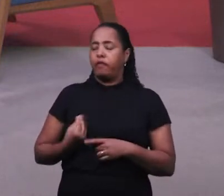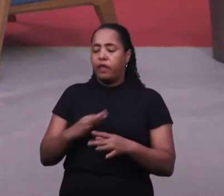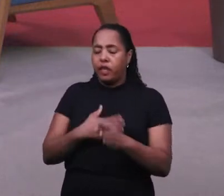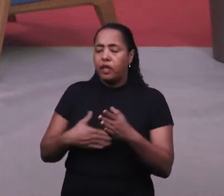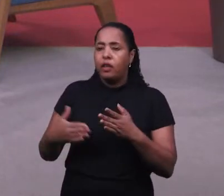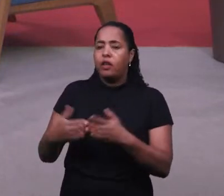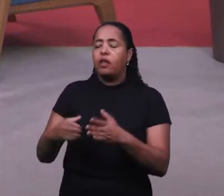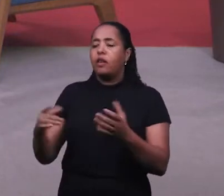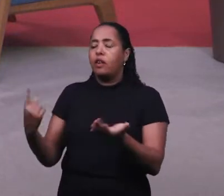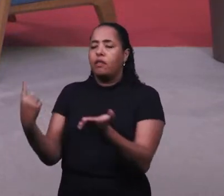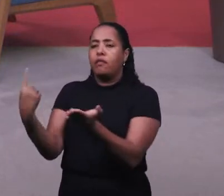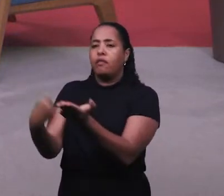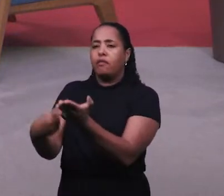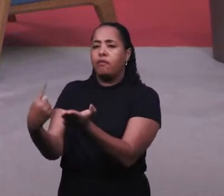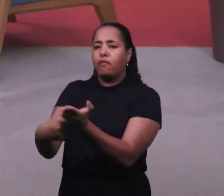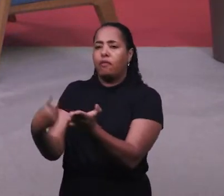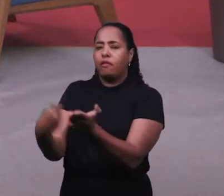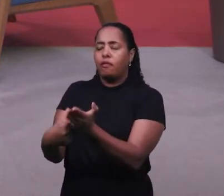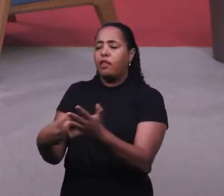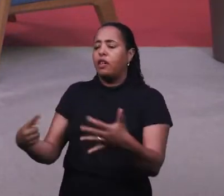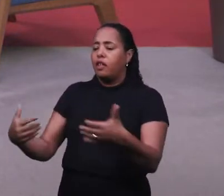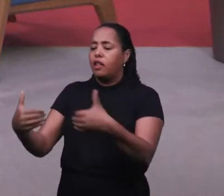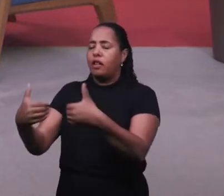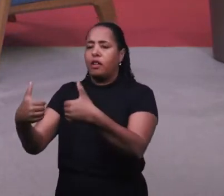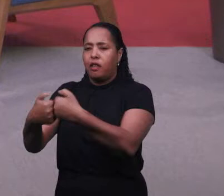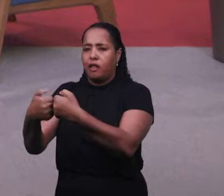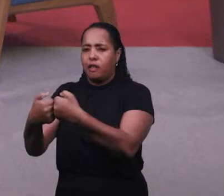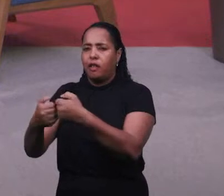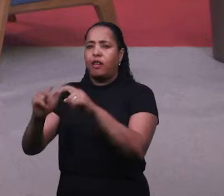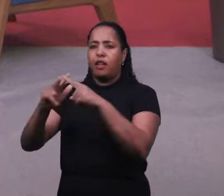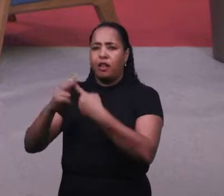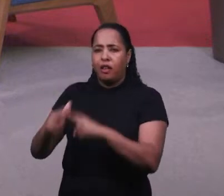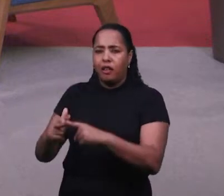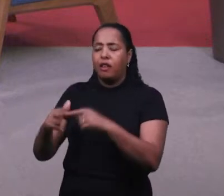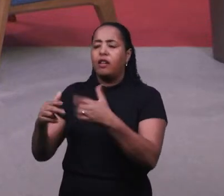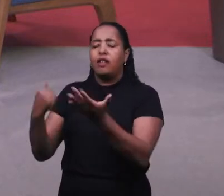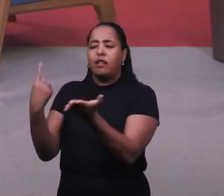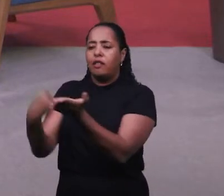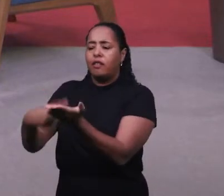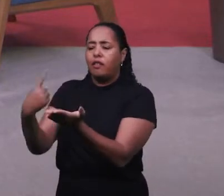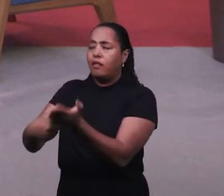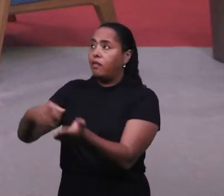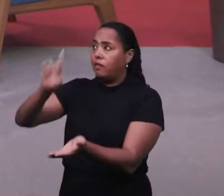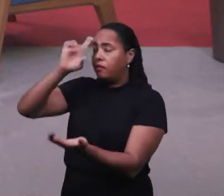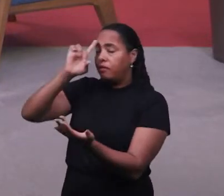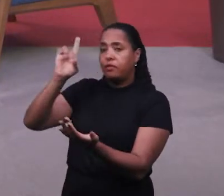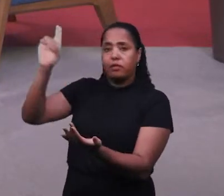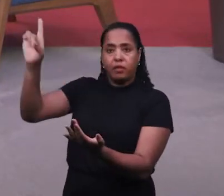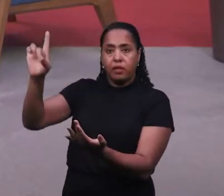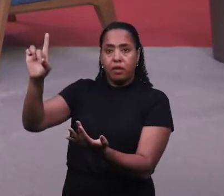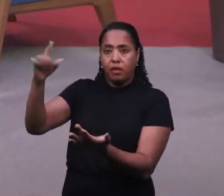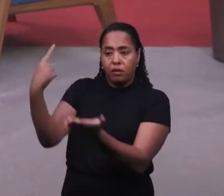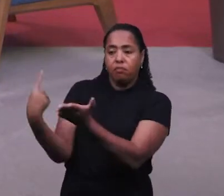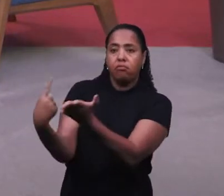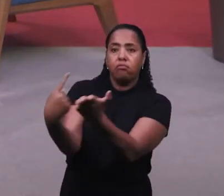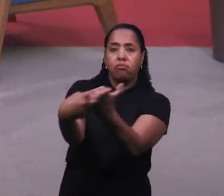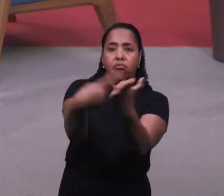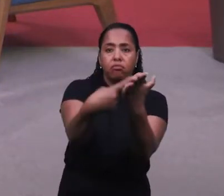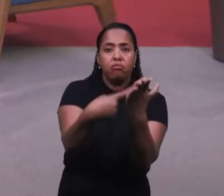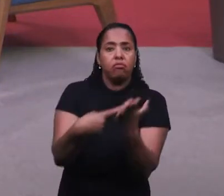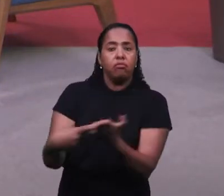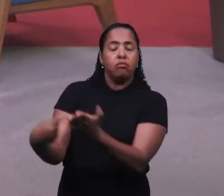et complète l'alliance, n'est-ce pas, l'arche de la concertation. C'est un engagement de Dieu avec